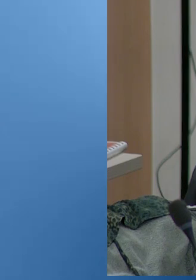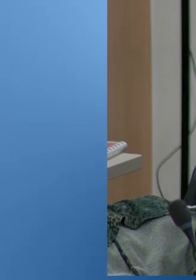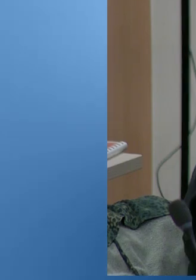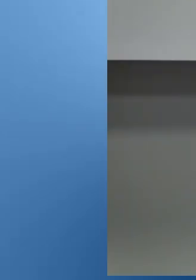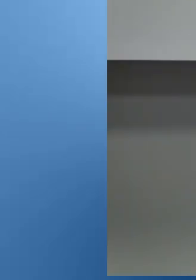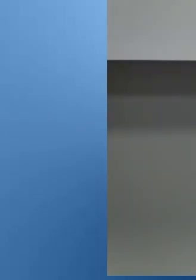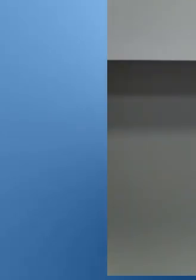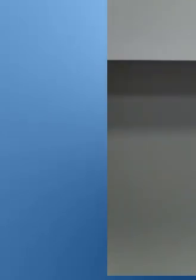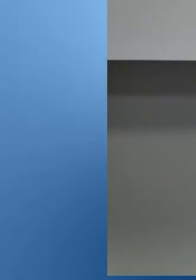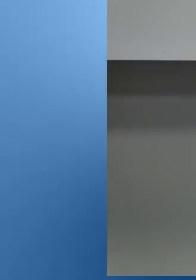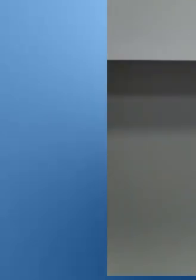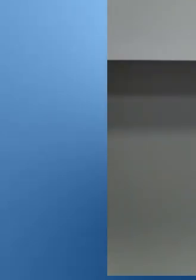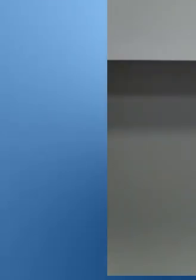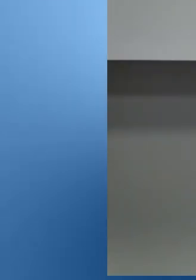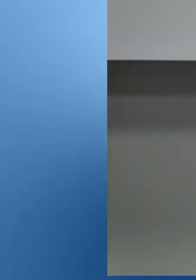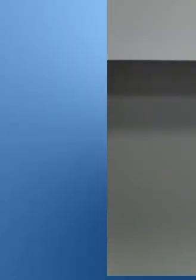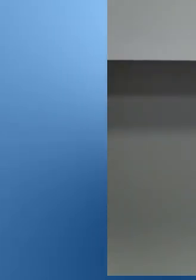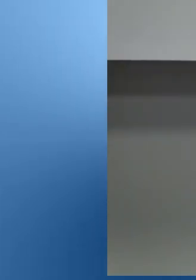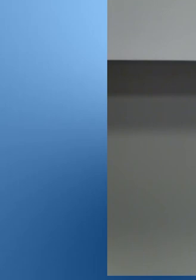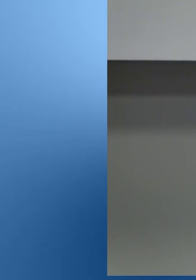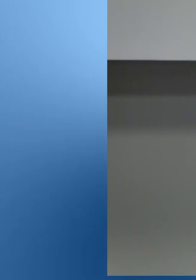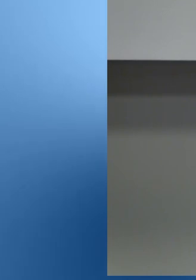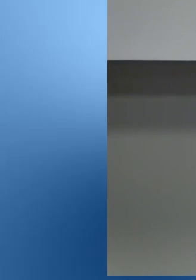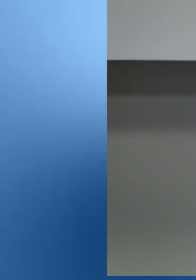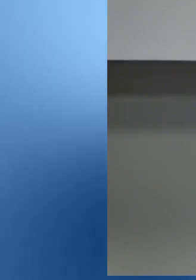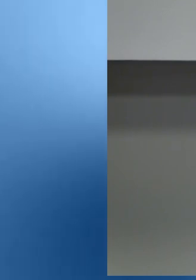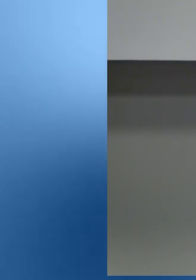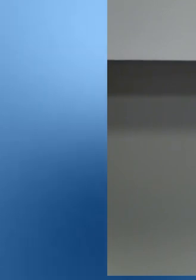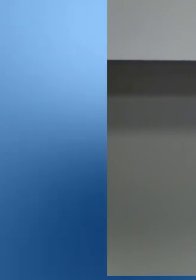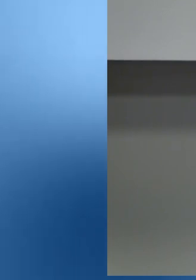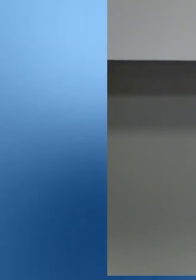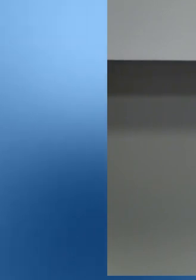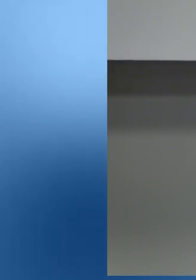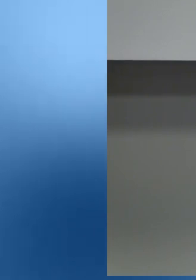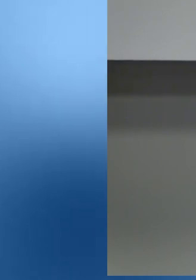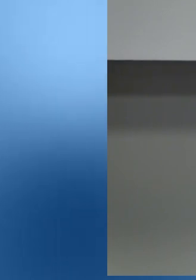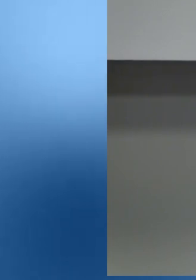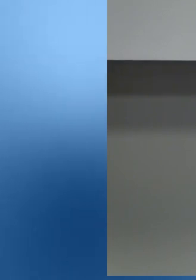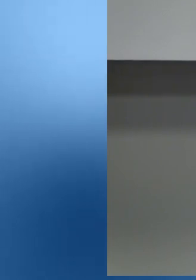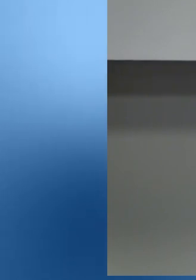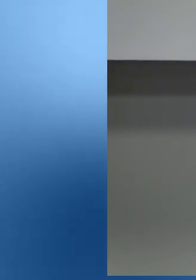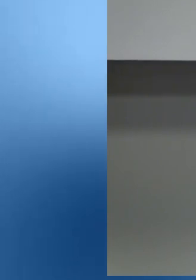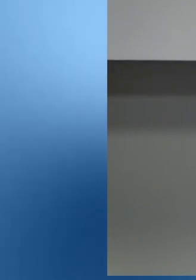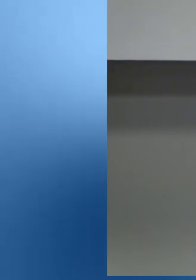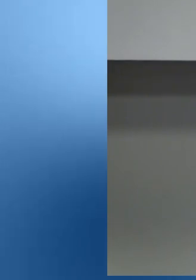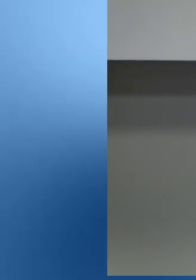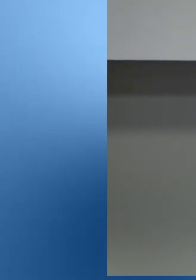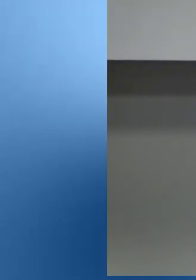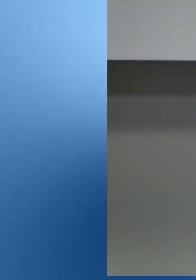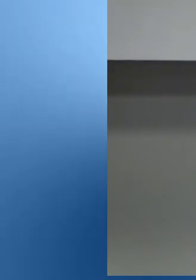laisse merci je mets cette délibération au voix oh monsieur Pinel vous êtes gourmand